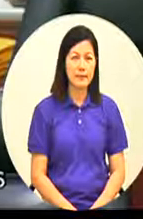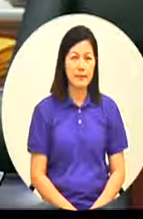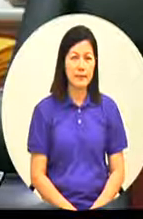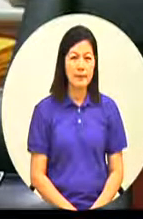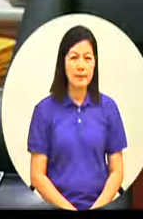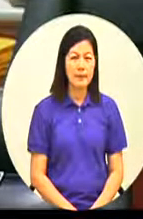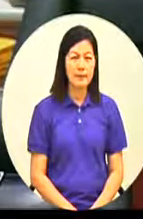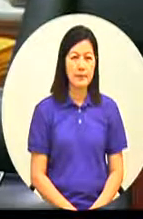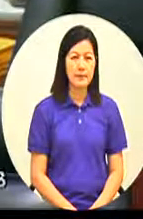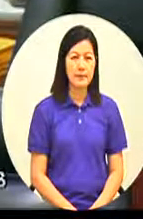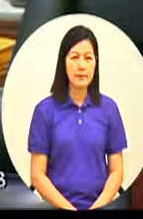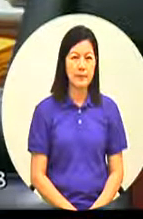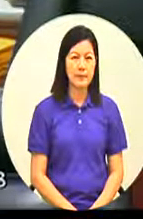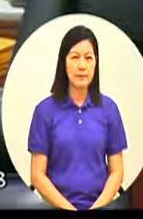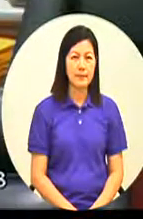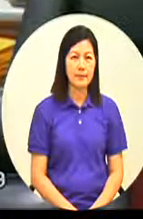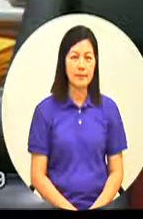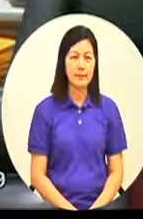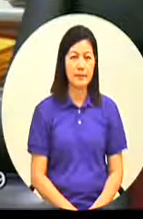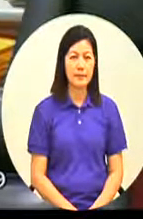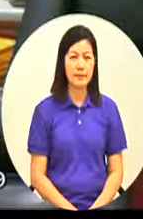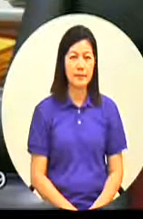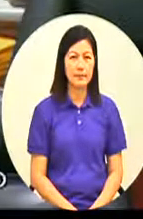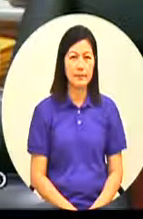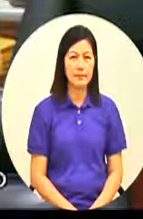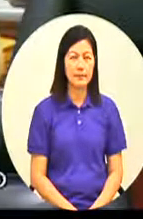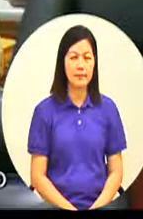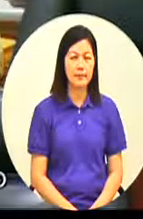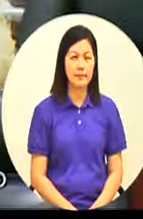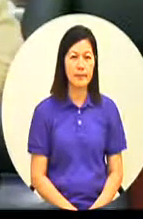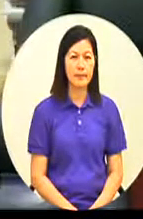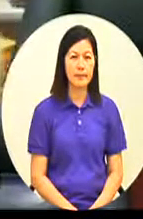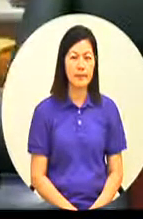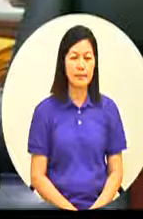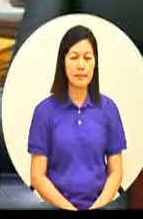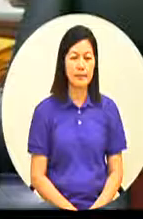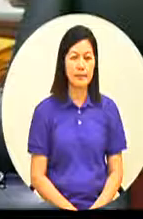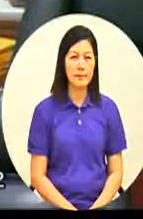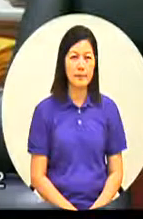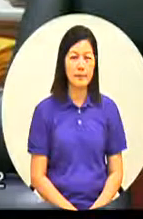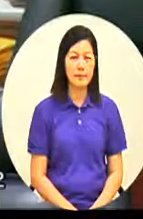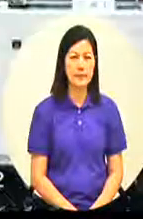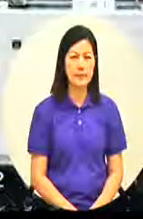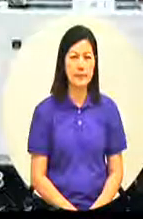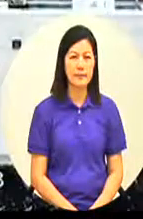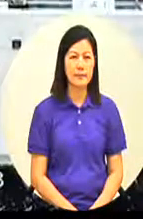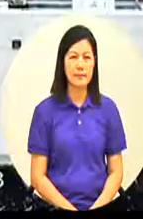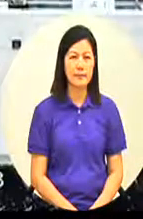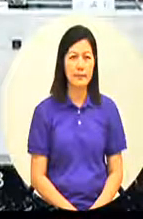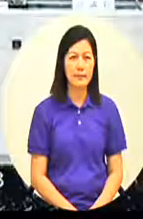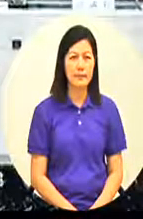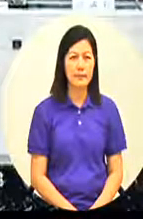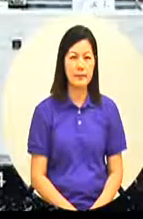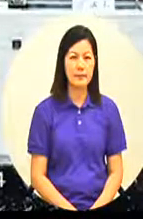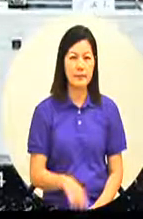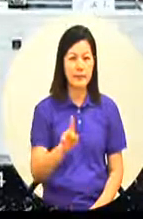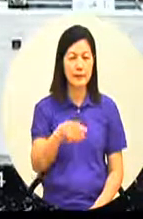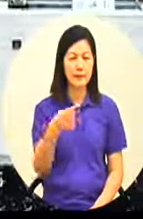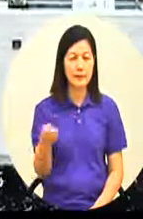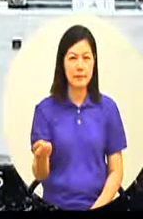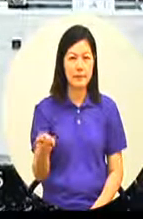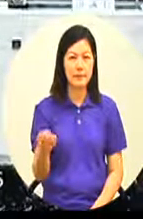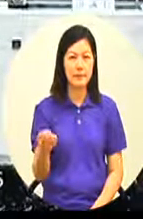是，好，了解，好，好，谢谢， 好，谢谢。接下来我